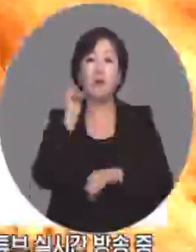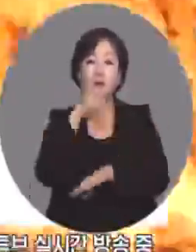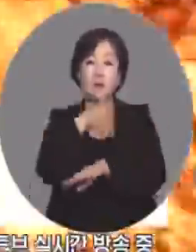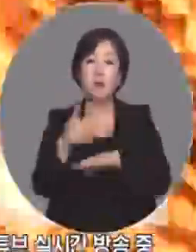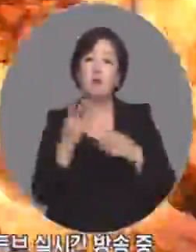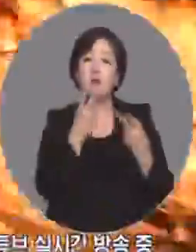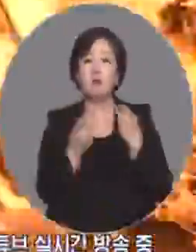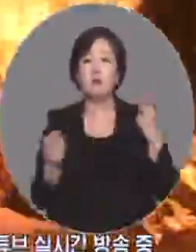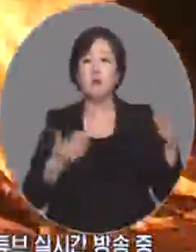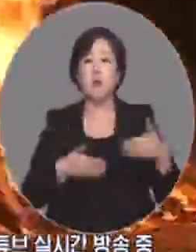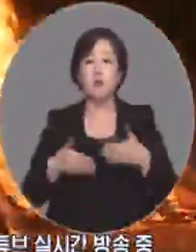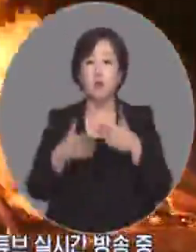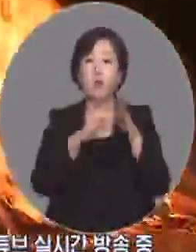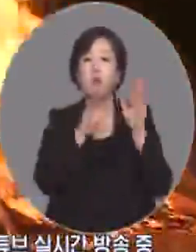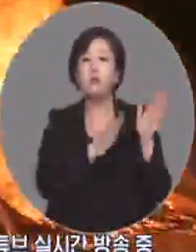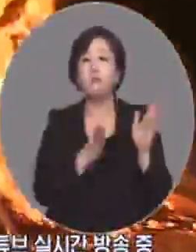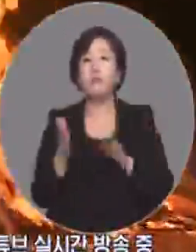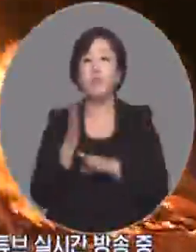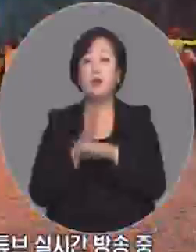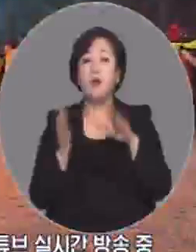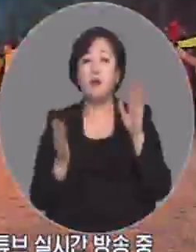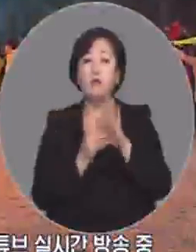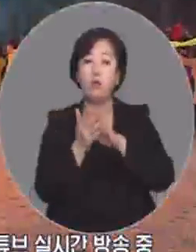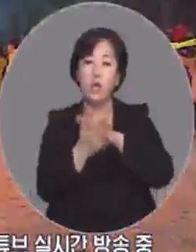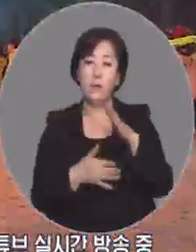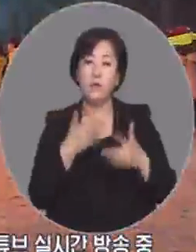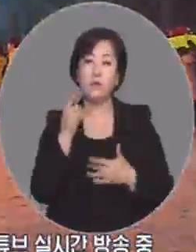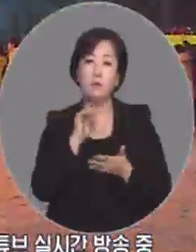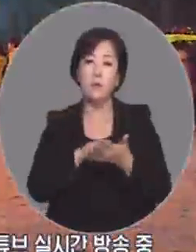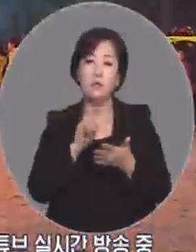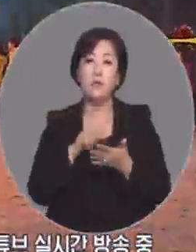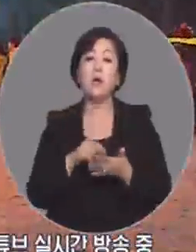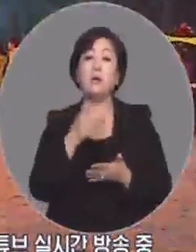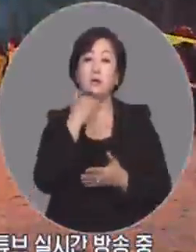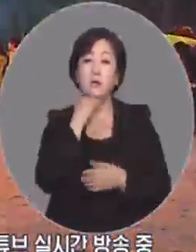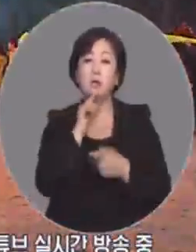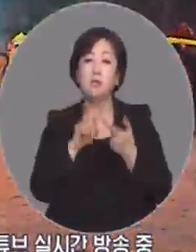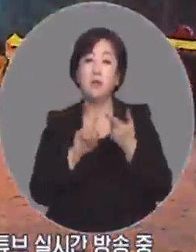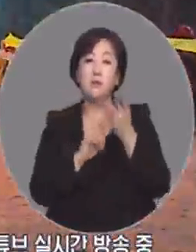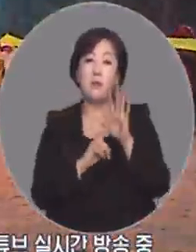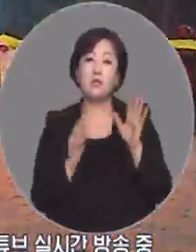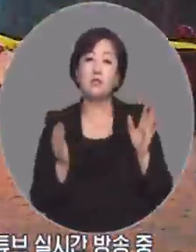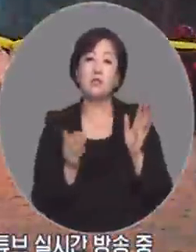등산로 등에 배치하고 산불 예방 진화되는 비상 대기한다는 방침입니다.